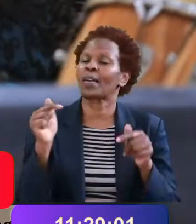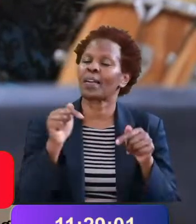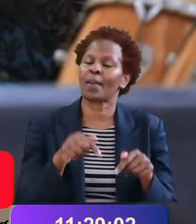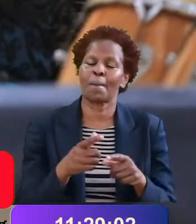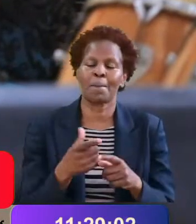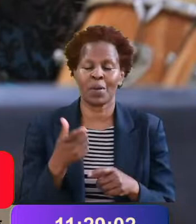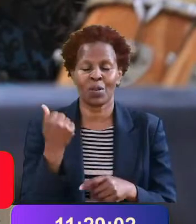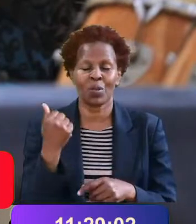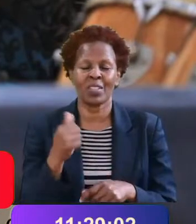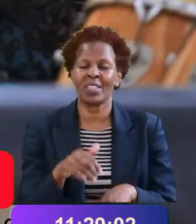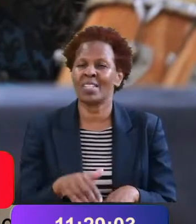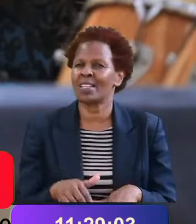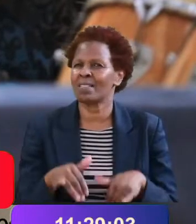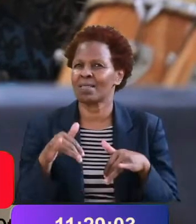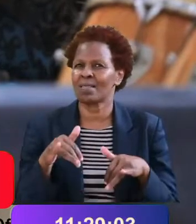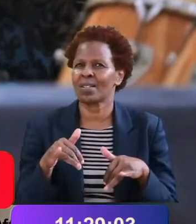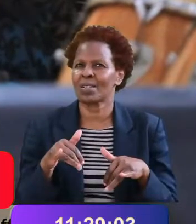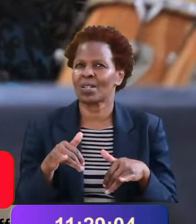wao walitarajia